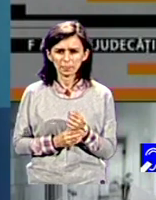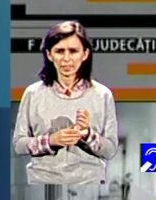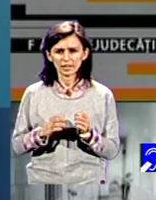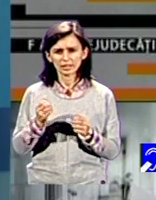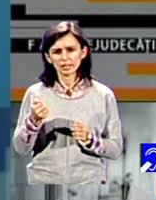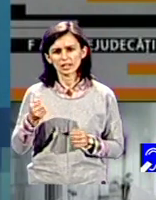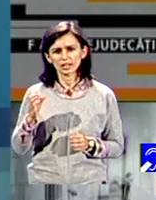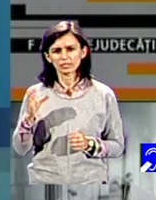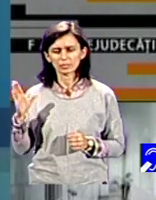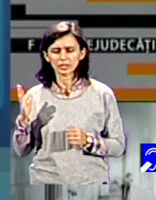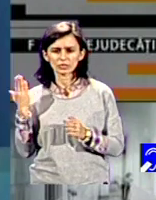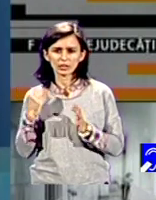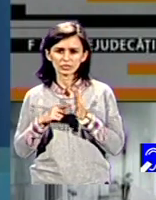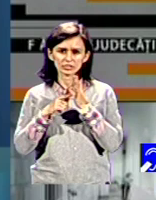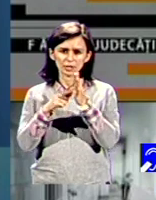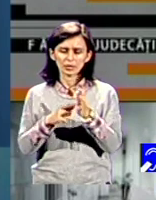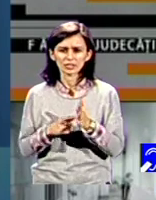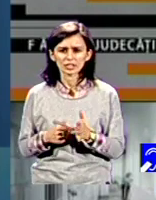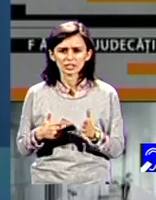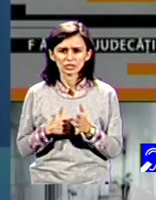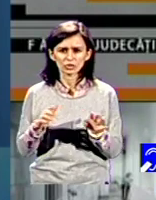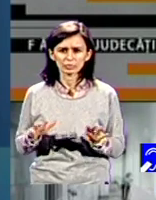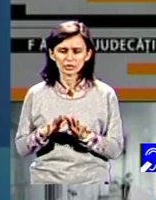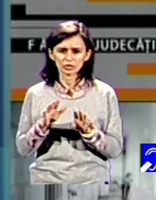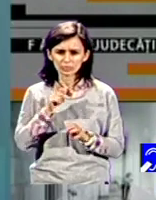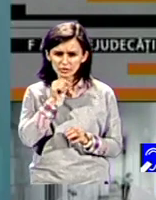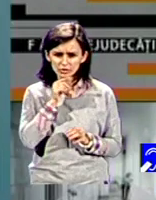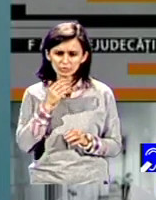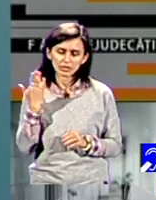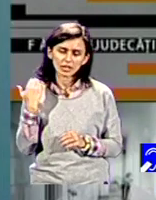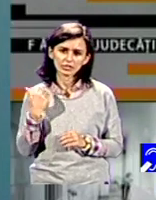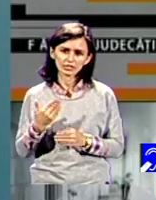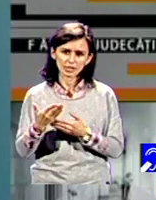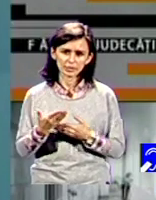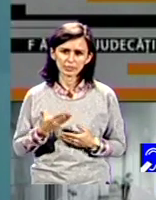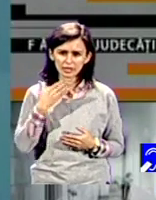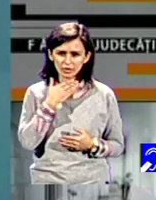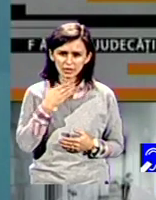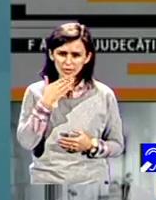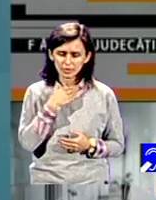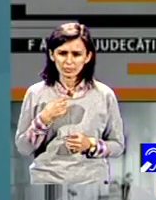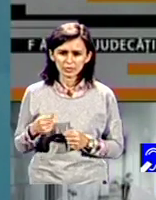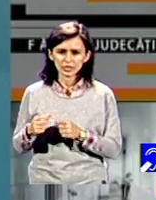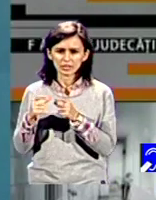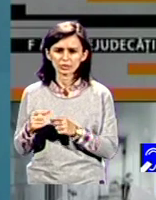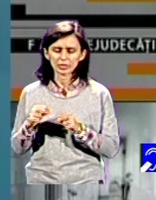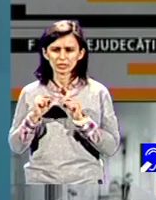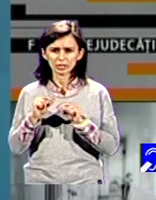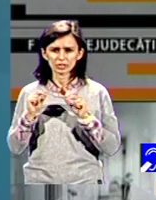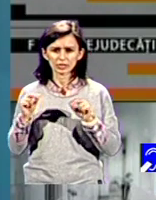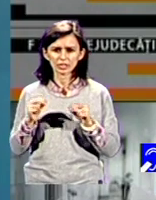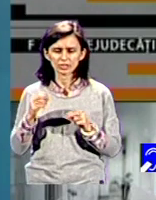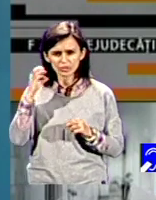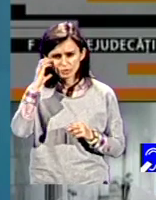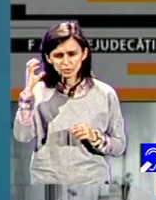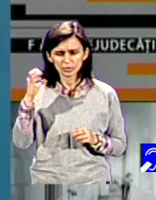la salonul de inventică de la Geneva unde a primit un premiu în categoria educatie si cultura intretinut